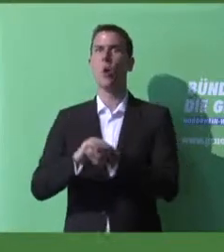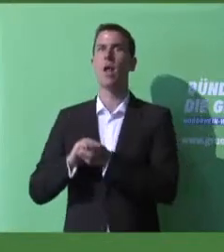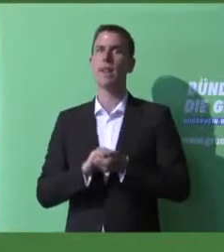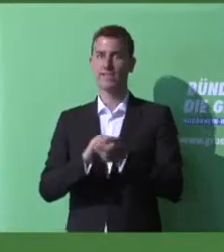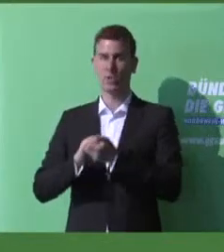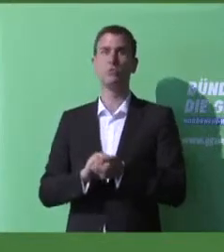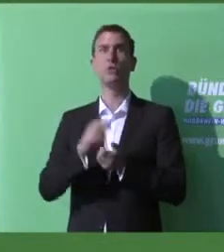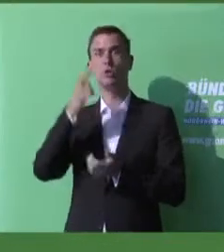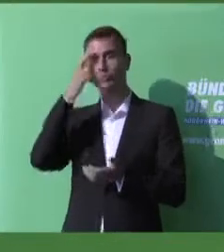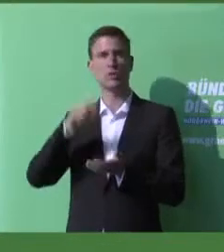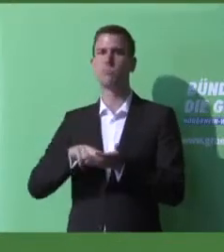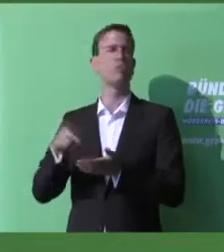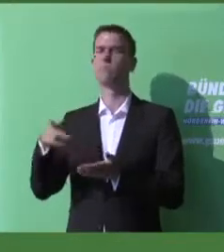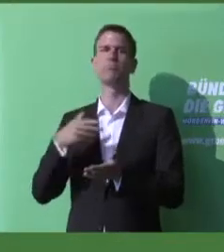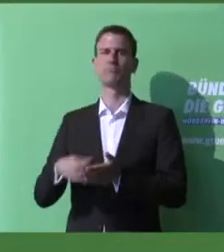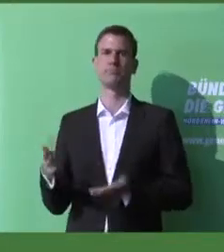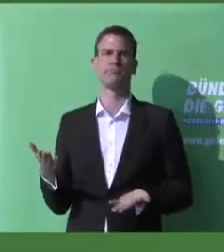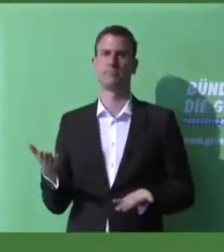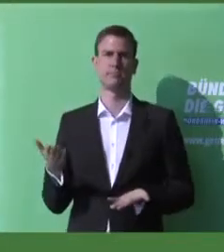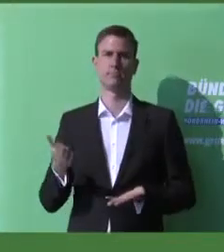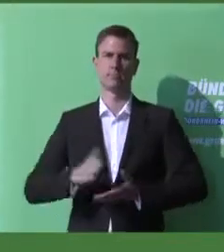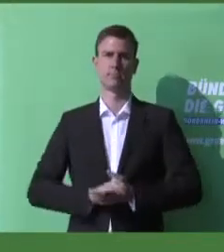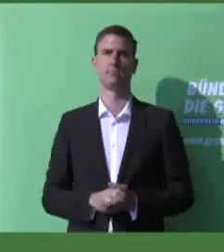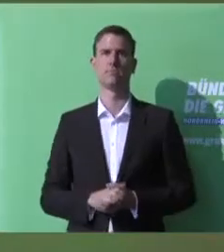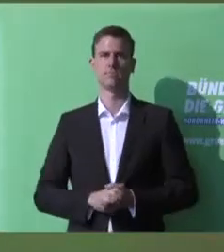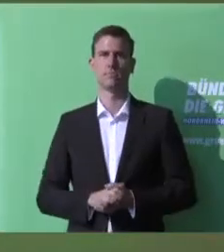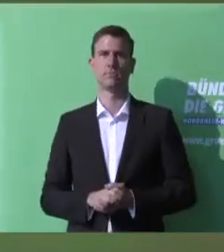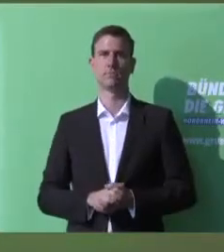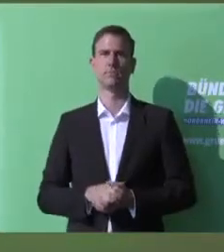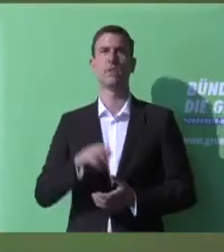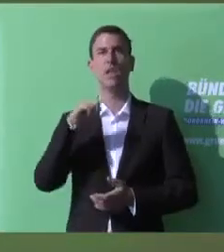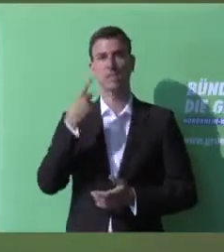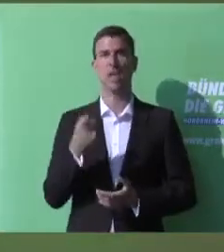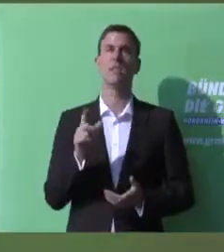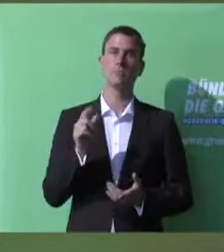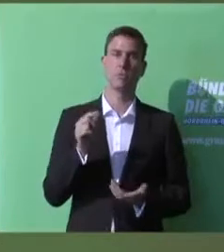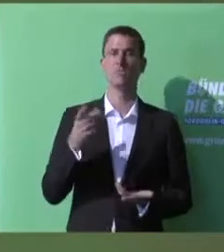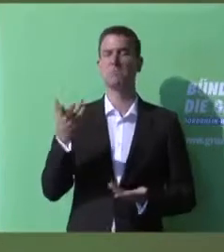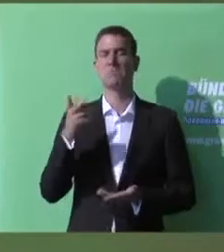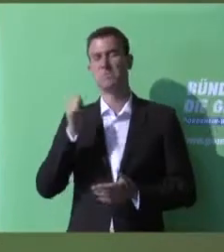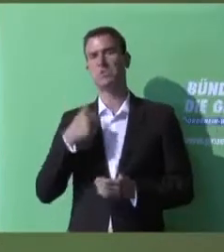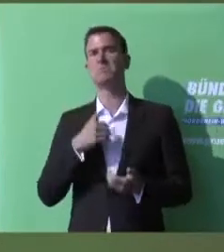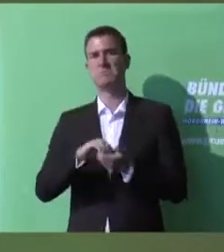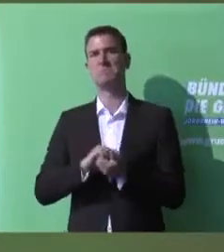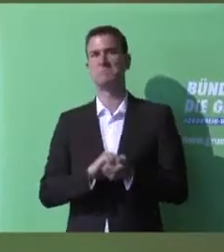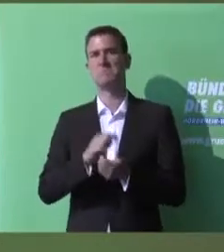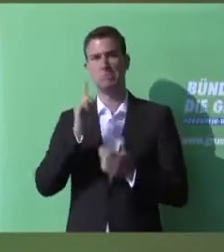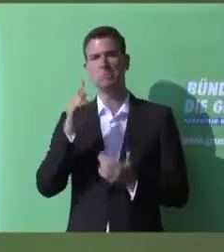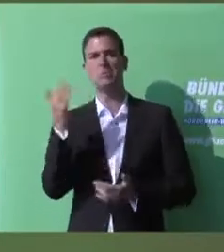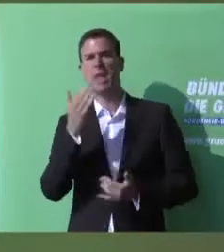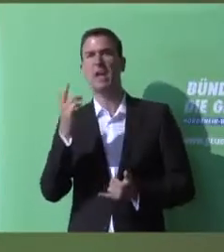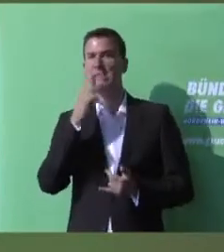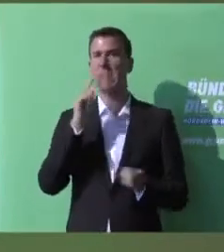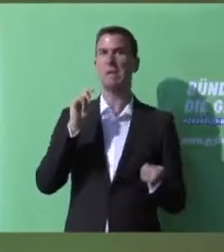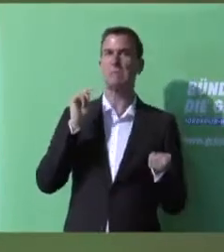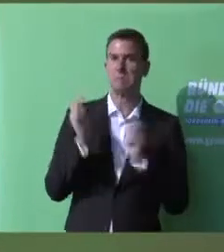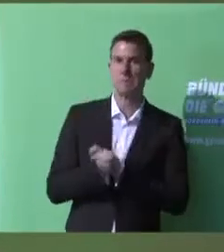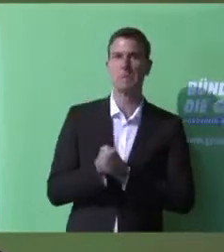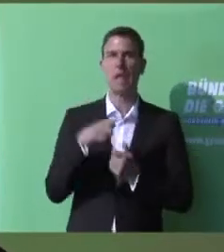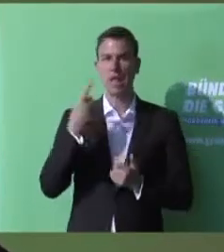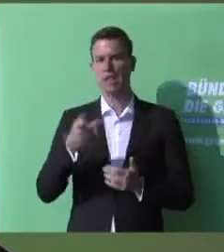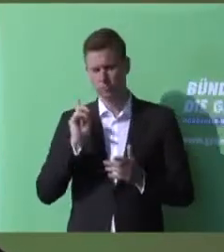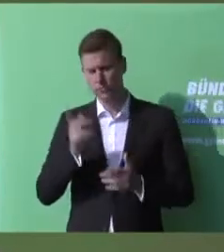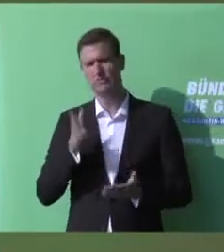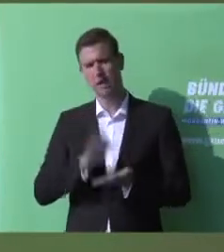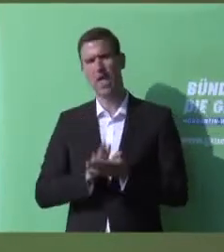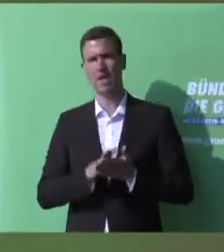Zustimmung versagt. Wenn man eine Forderung erhebt, muss man zu ihr stehen, wenn man es ernst meint und sie auch durchsetzen. Aber das